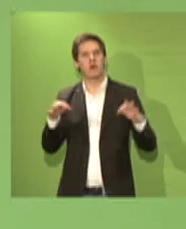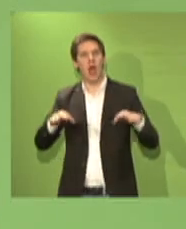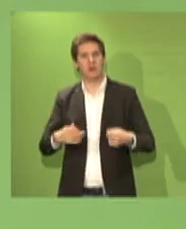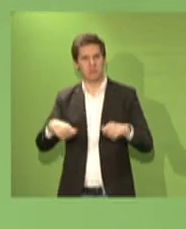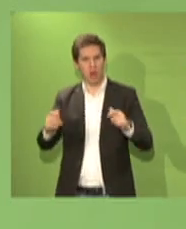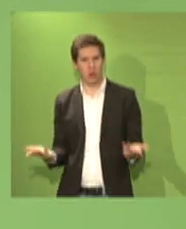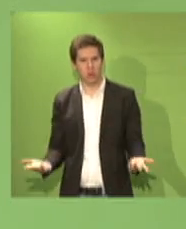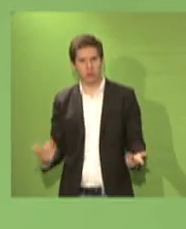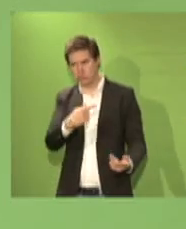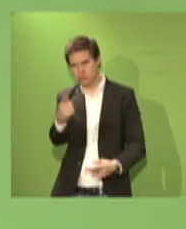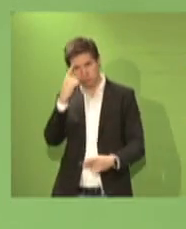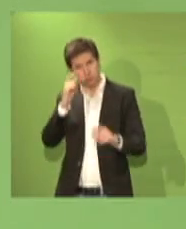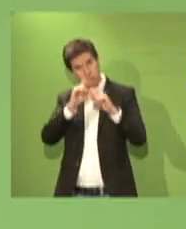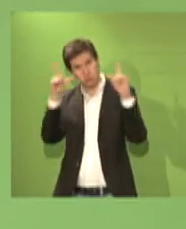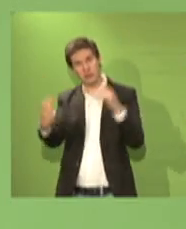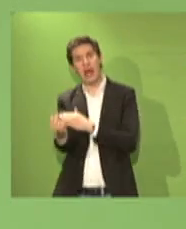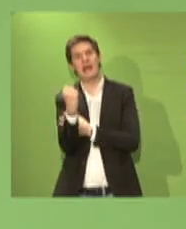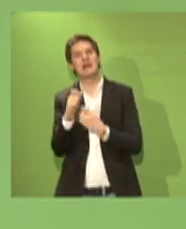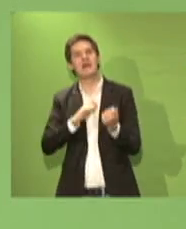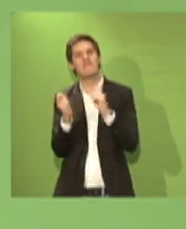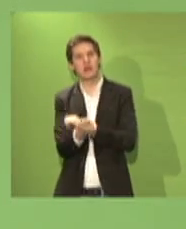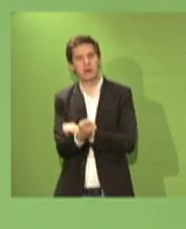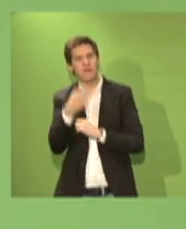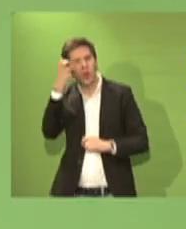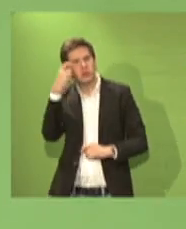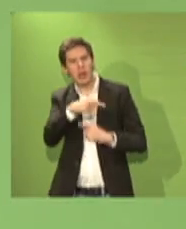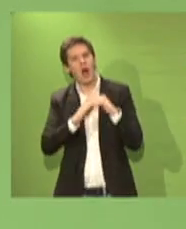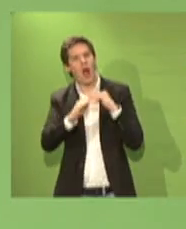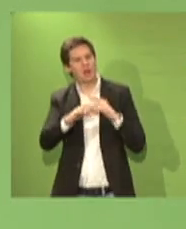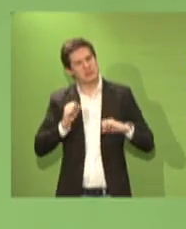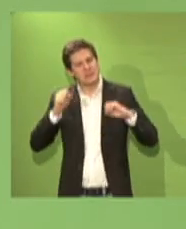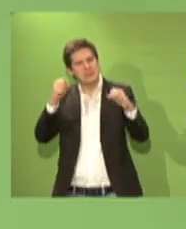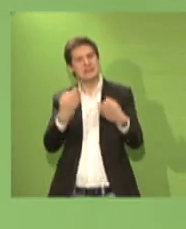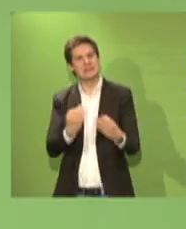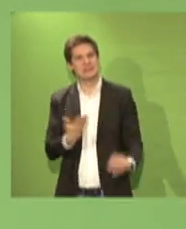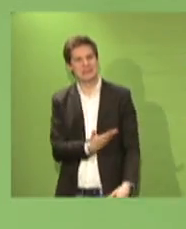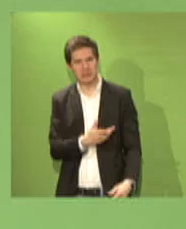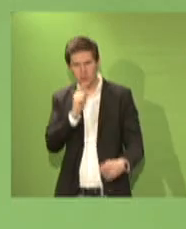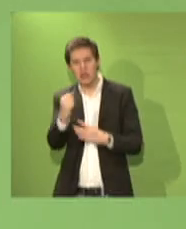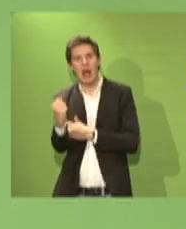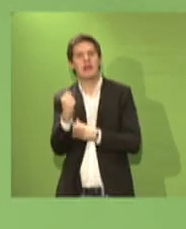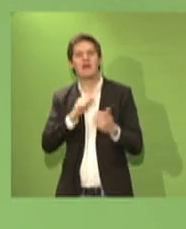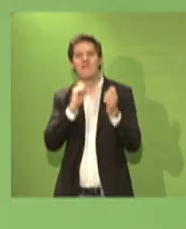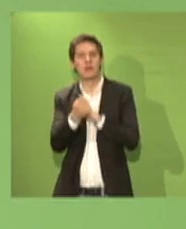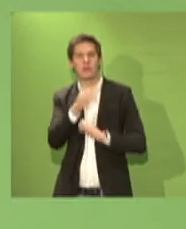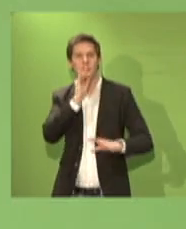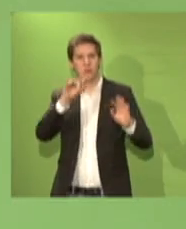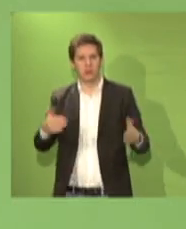Energiewende. Ohne die Anstrengung in den ländlichen Räumen wäre die Energiewende undenkbar. Hier werden